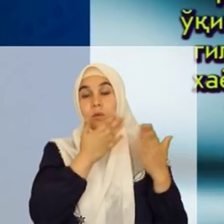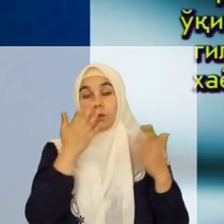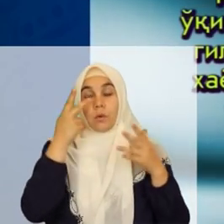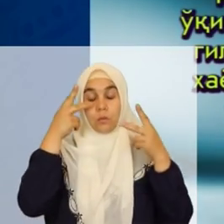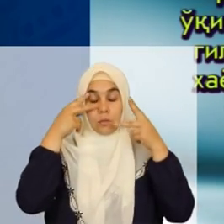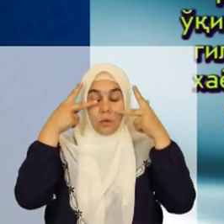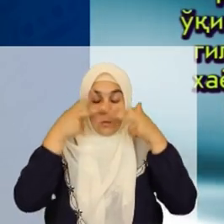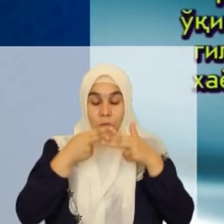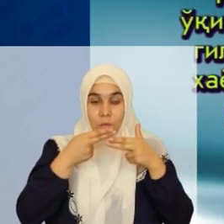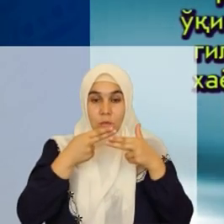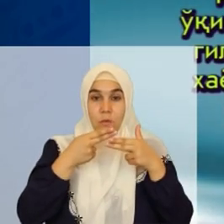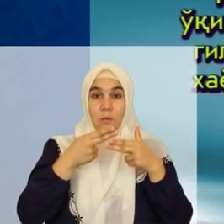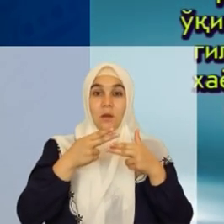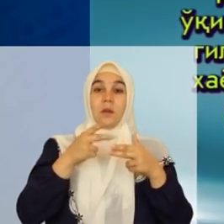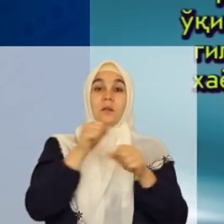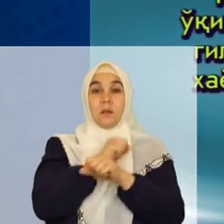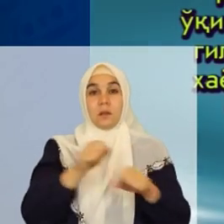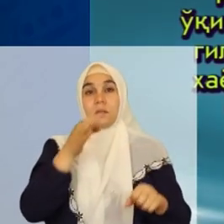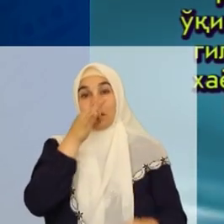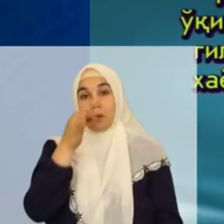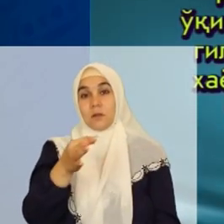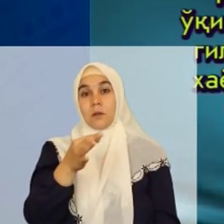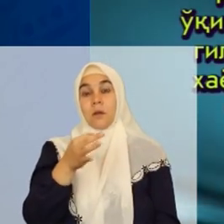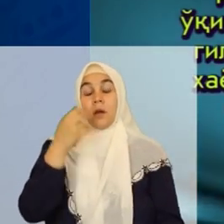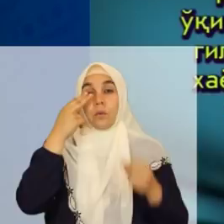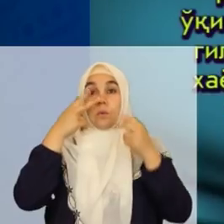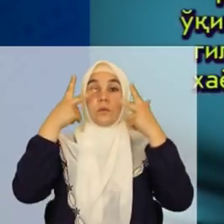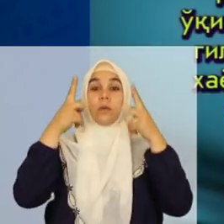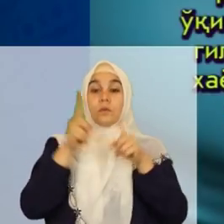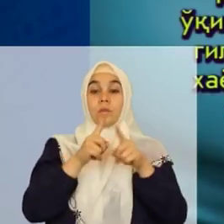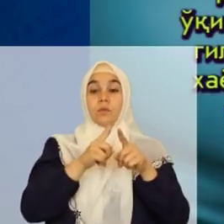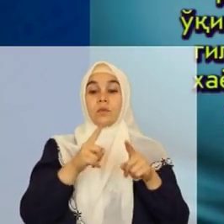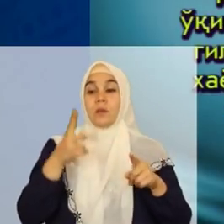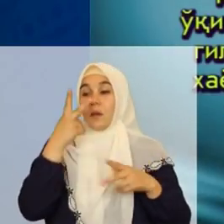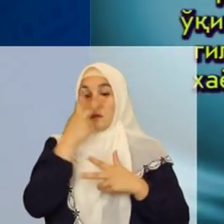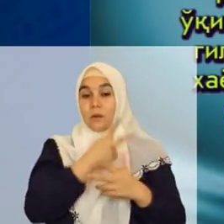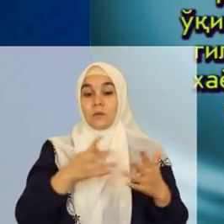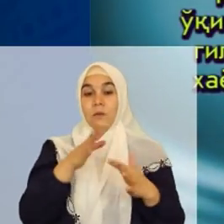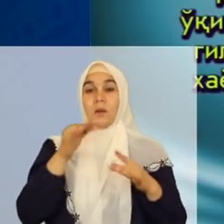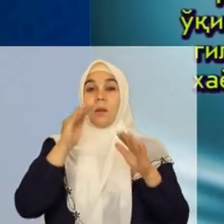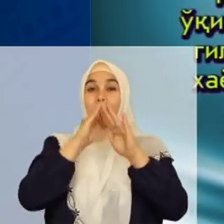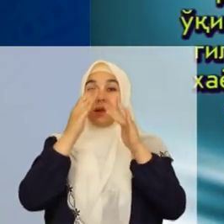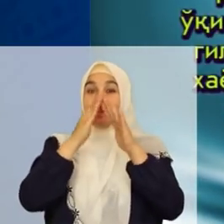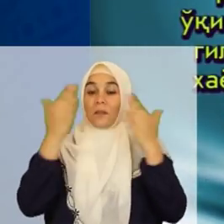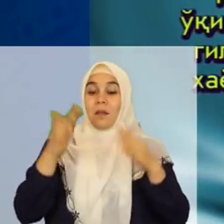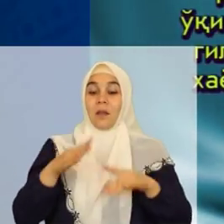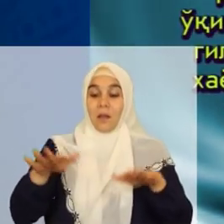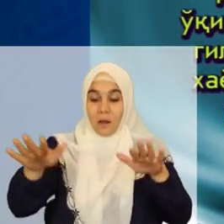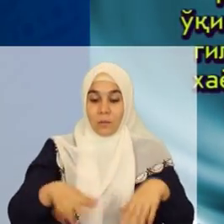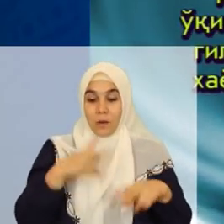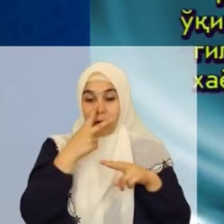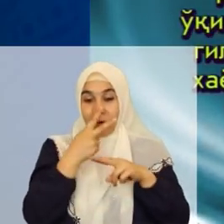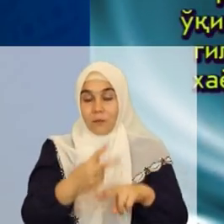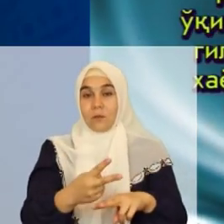ko'zni yumib o'qishlik makruh deyiladi. Ko'zni ochib o'qisak, atrofda masjid gilamlaridagi